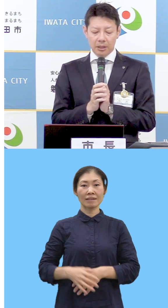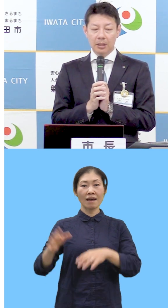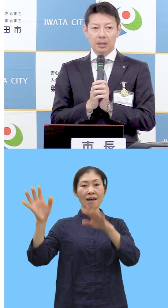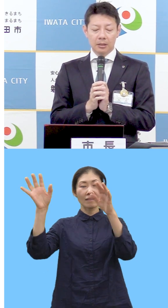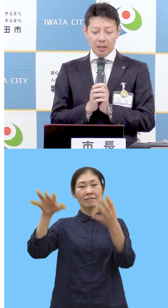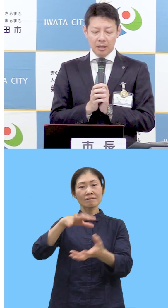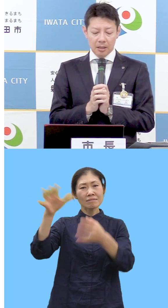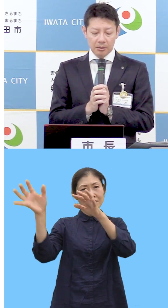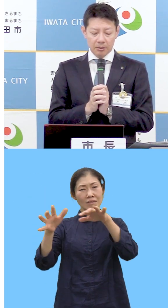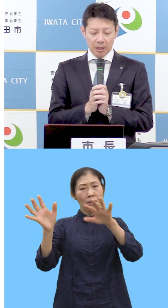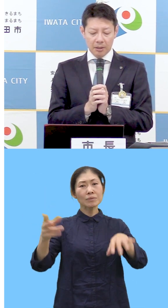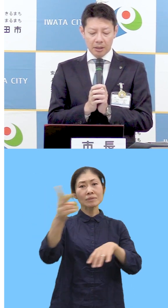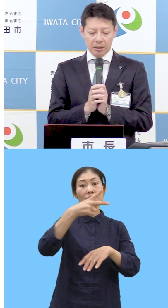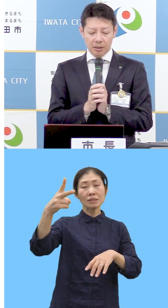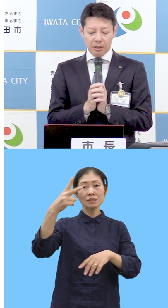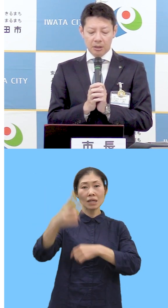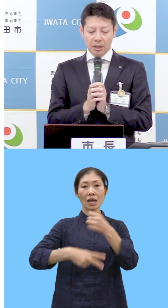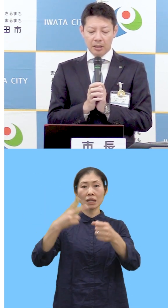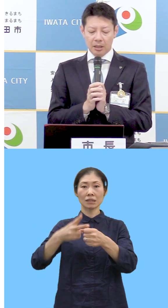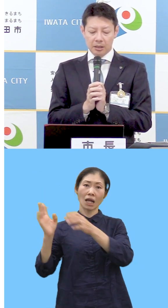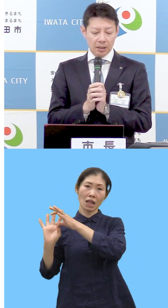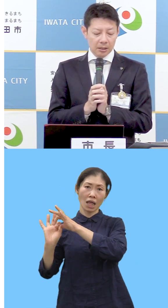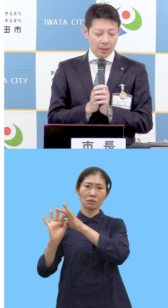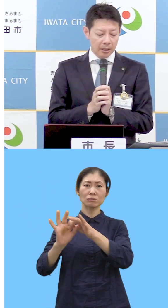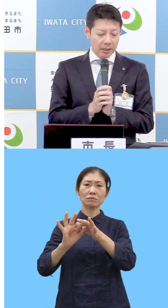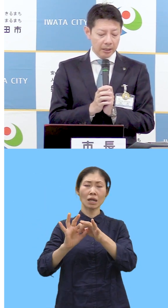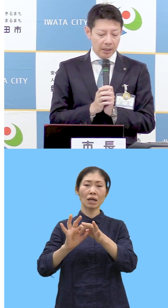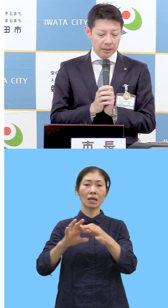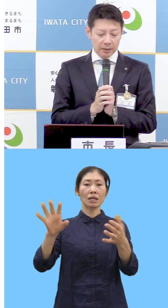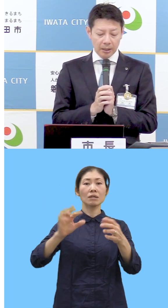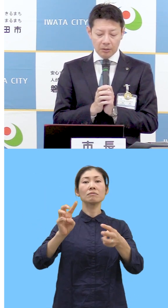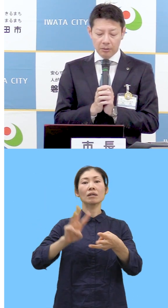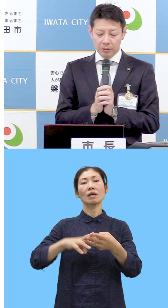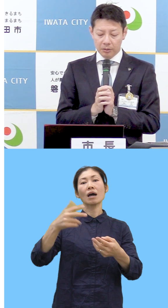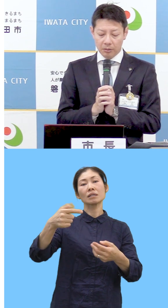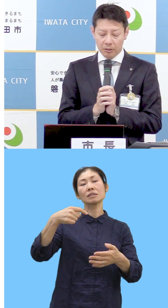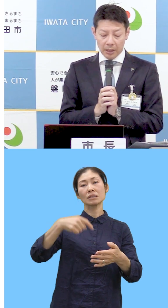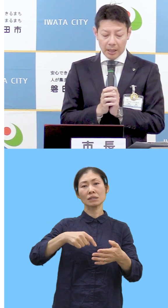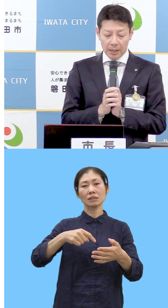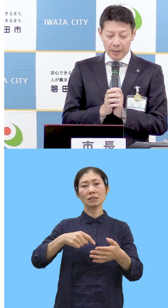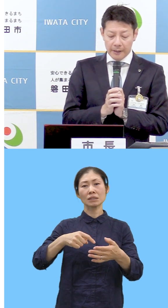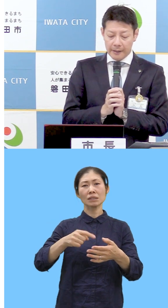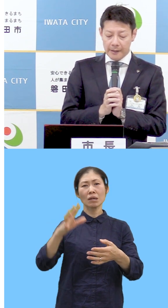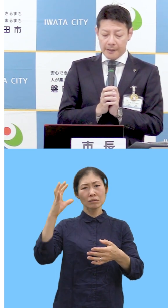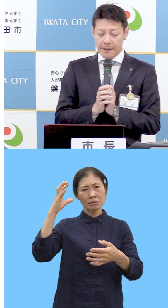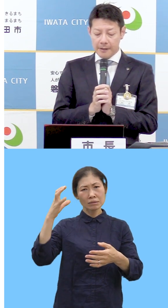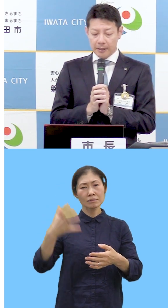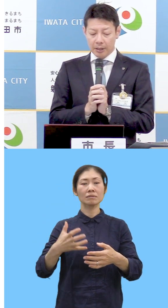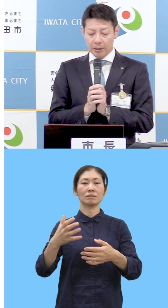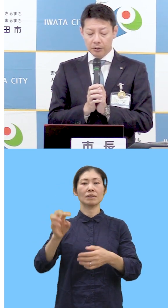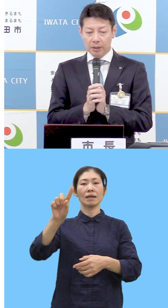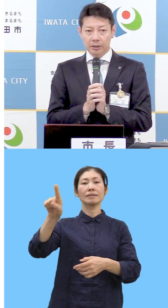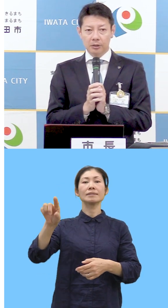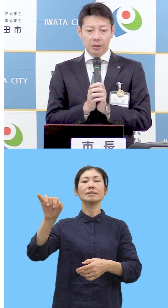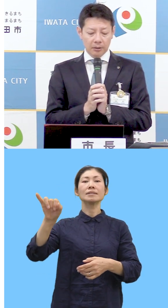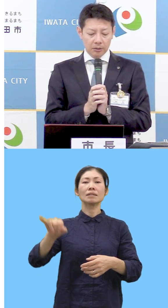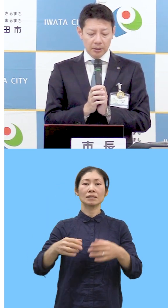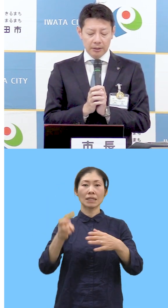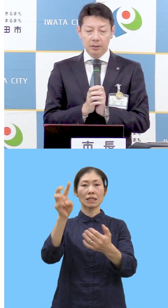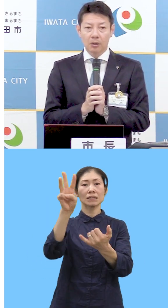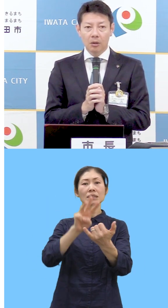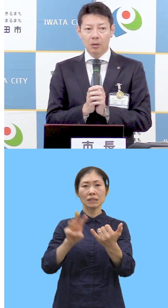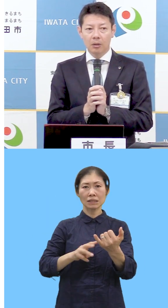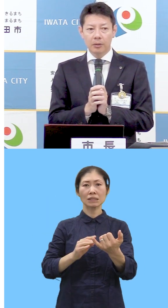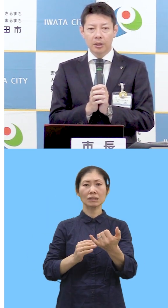2号により、2年連続で磐田市に甚大な自然災害が発生ということで、こちらについては